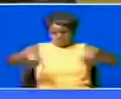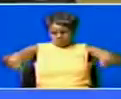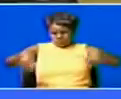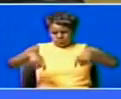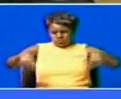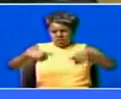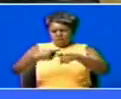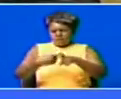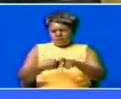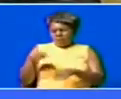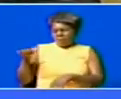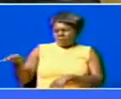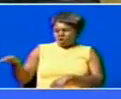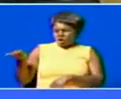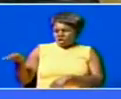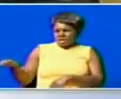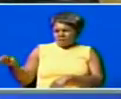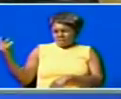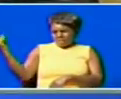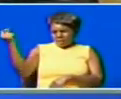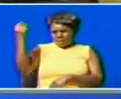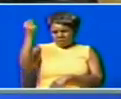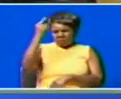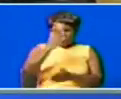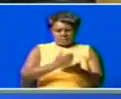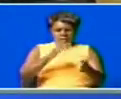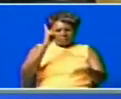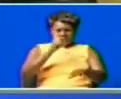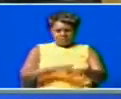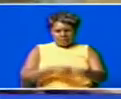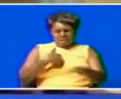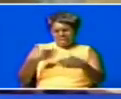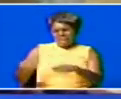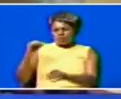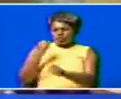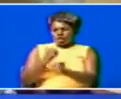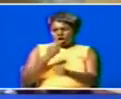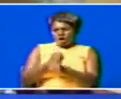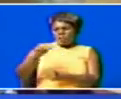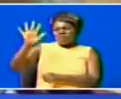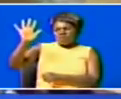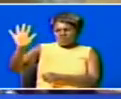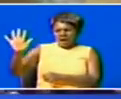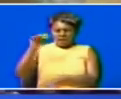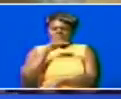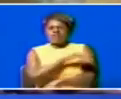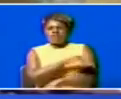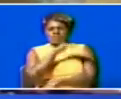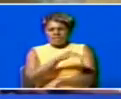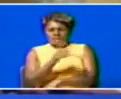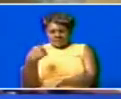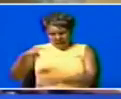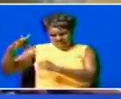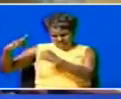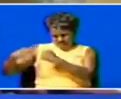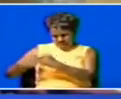kuanzia asubuhi na wakati mwingine nilikuwa natoka saa 11. Unaona? Naingia saa